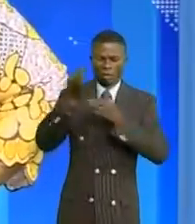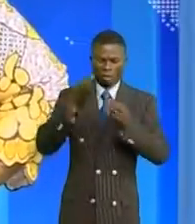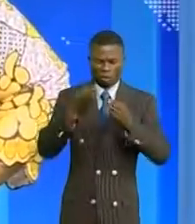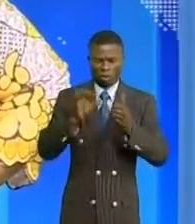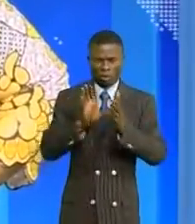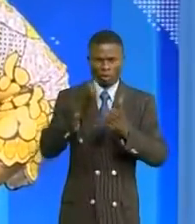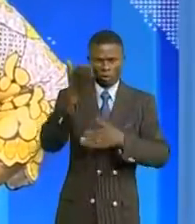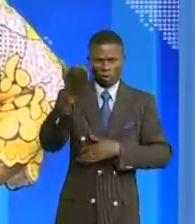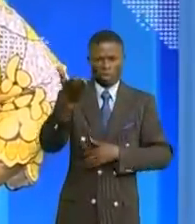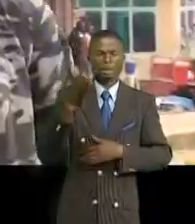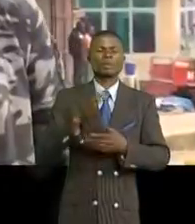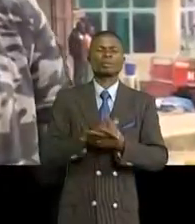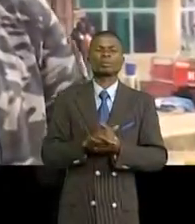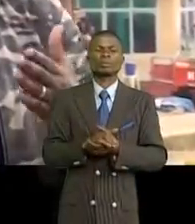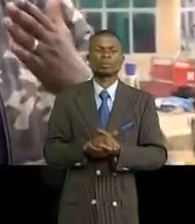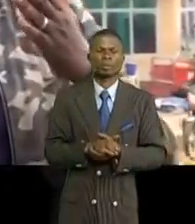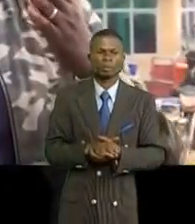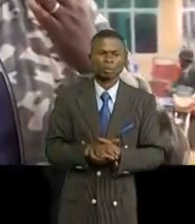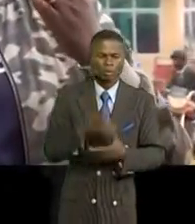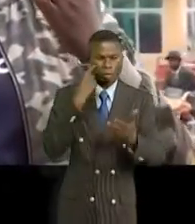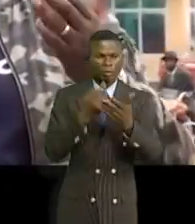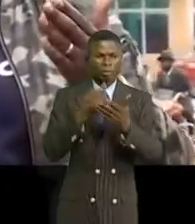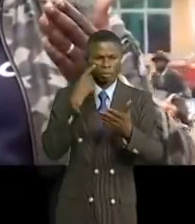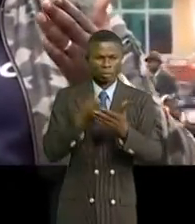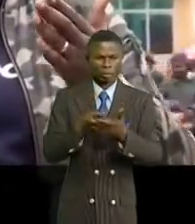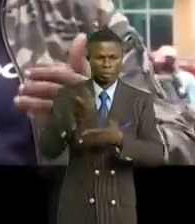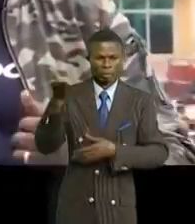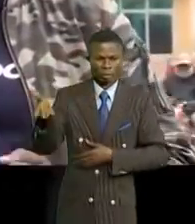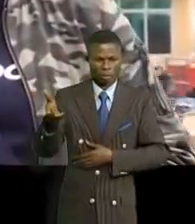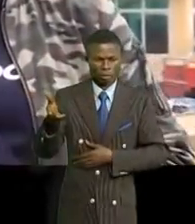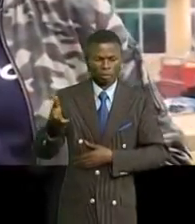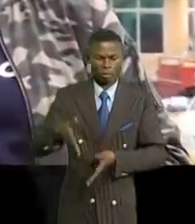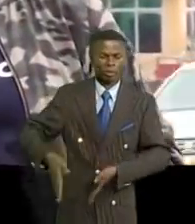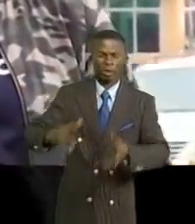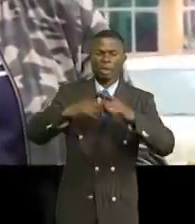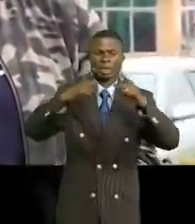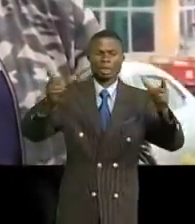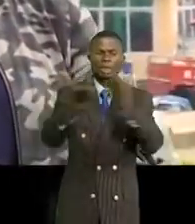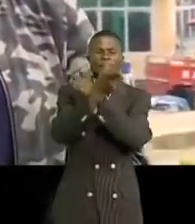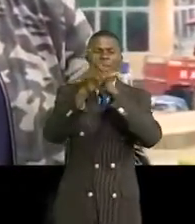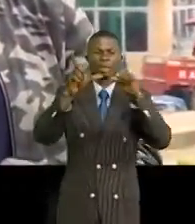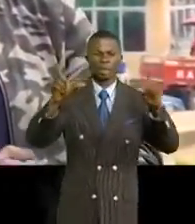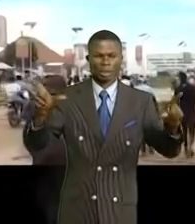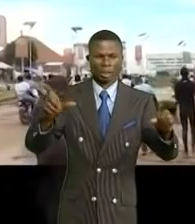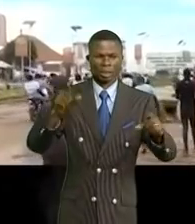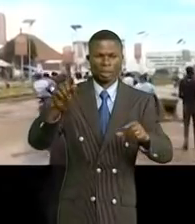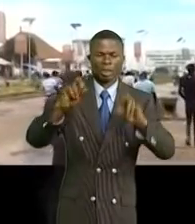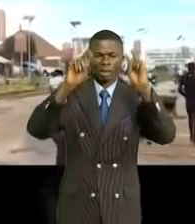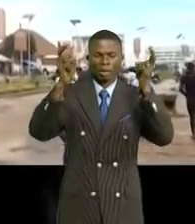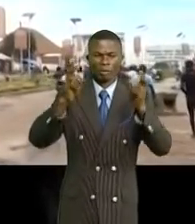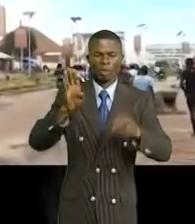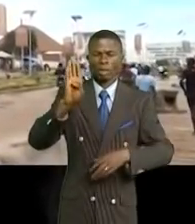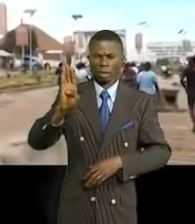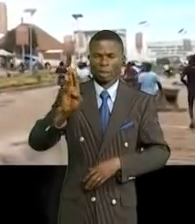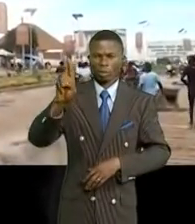notre reporter vous l'avez remarqué nous sommes ici sur les grands boulevards délibération nous sommes à bunia à la